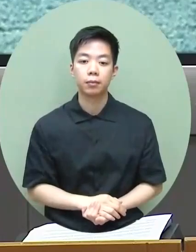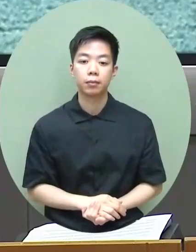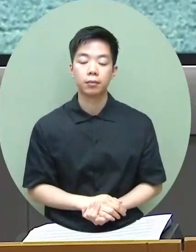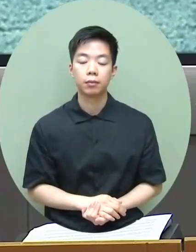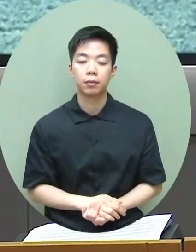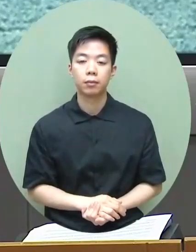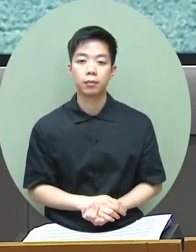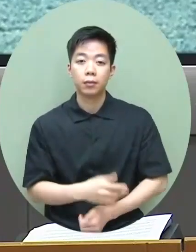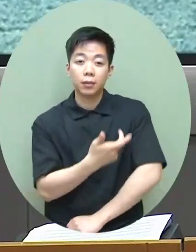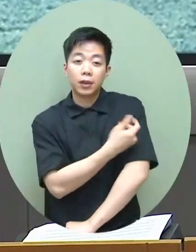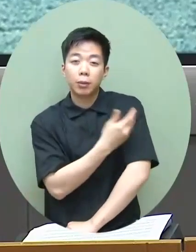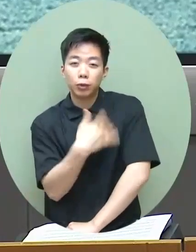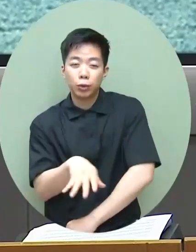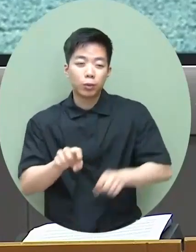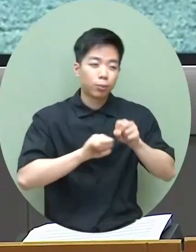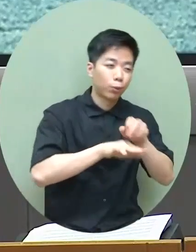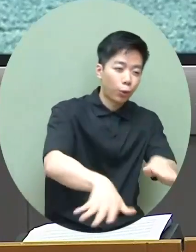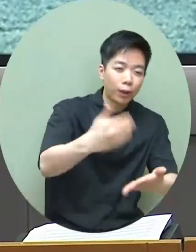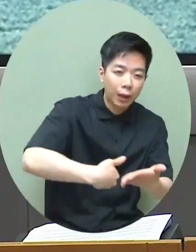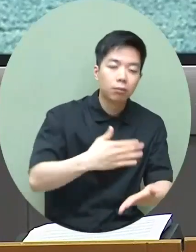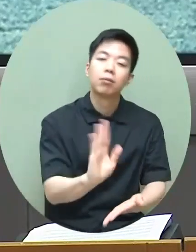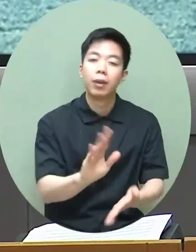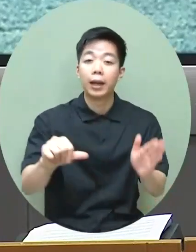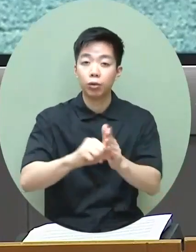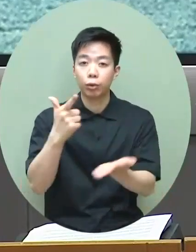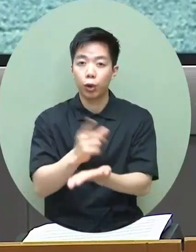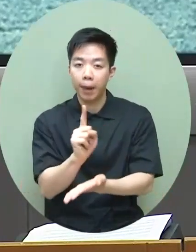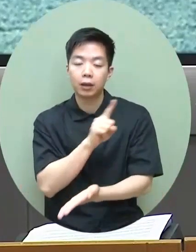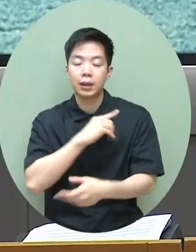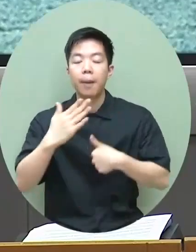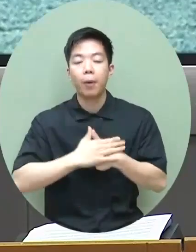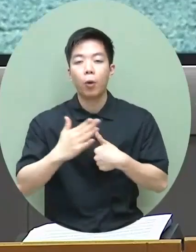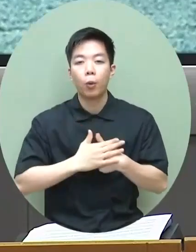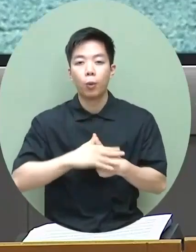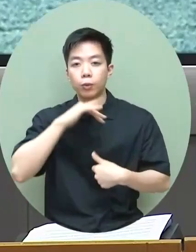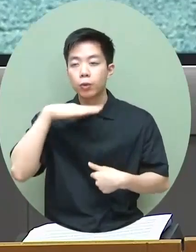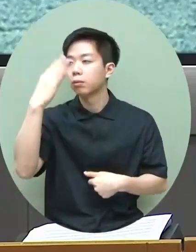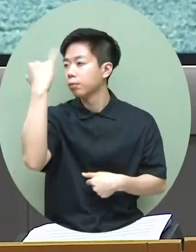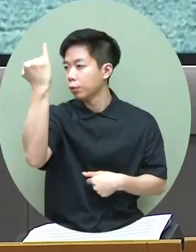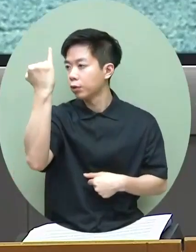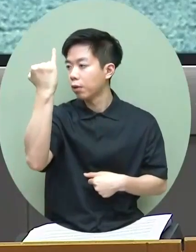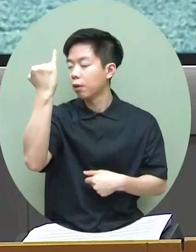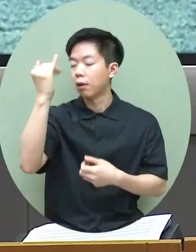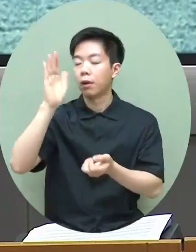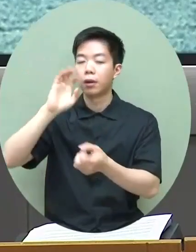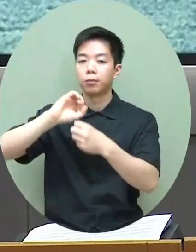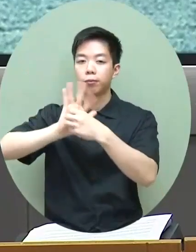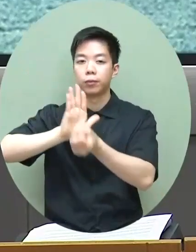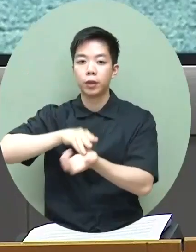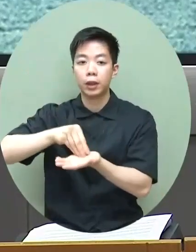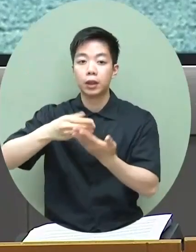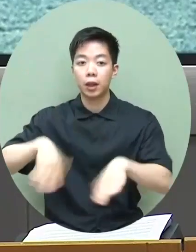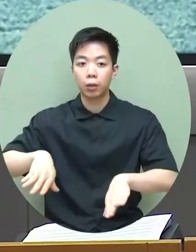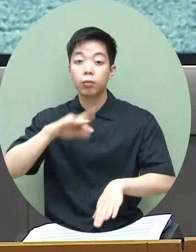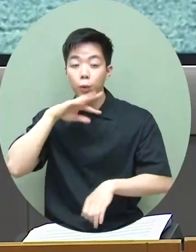性的那些咯，而是說如果真的不幸是染到這個新冠之後呢，始終小朋友呢都是有併